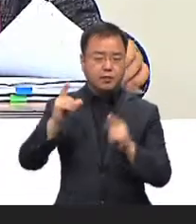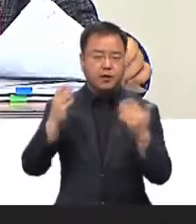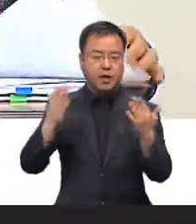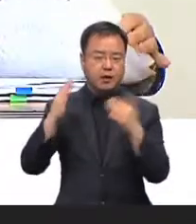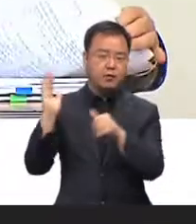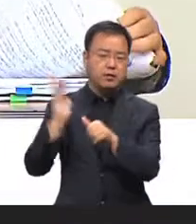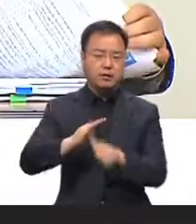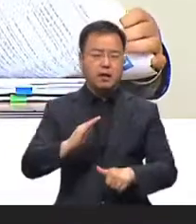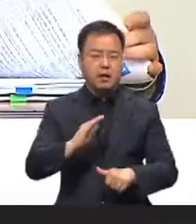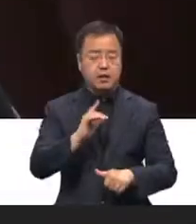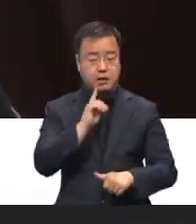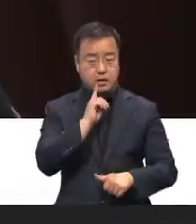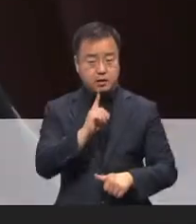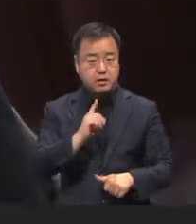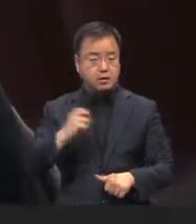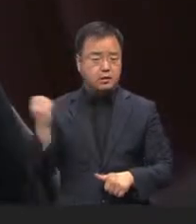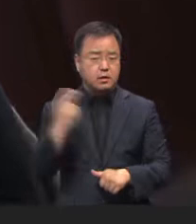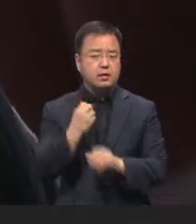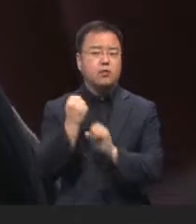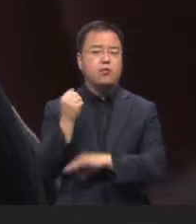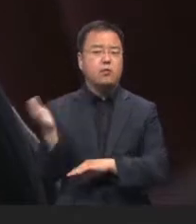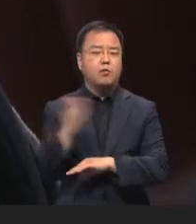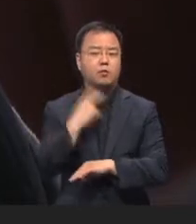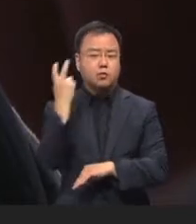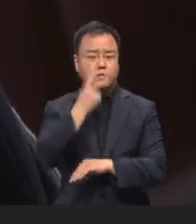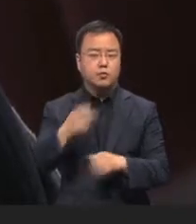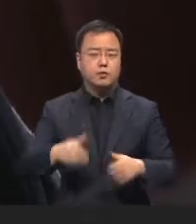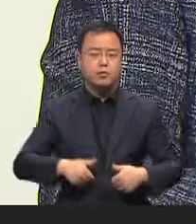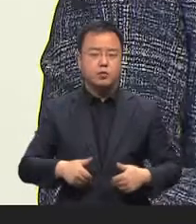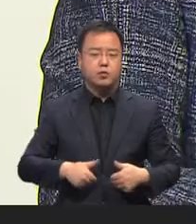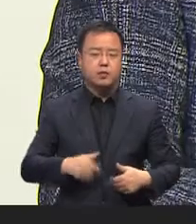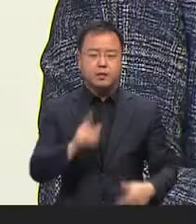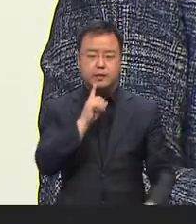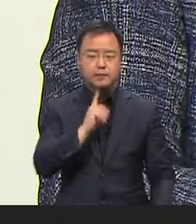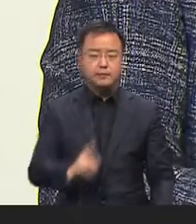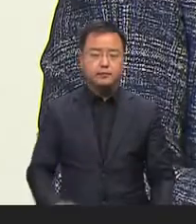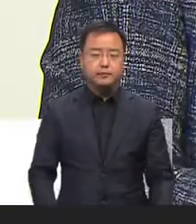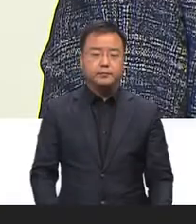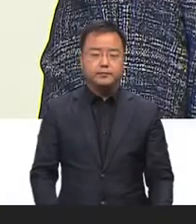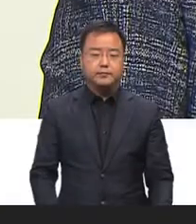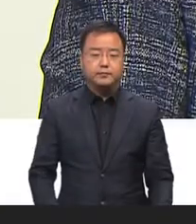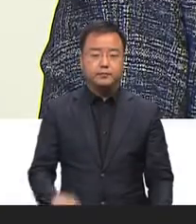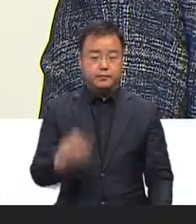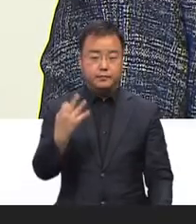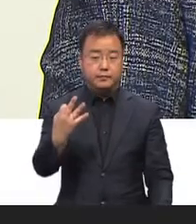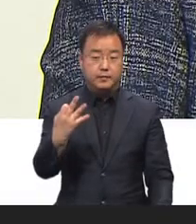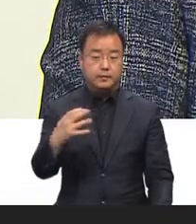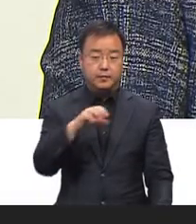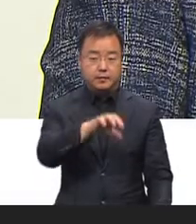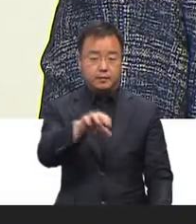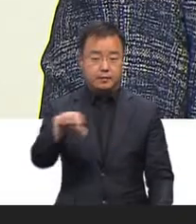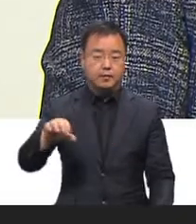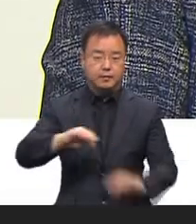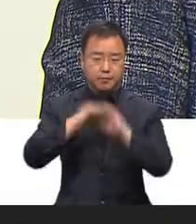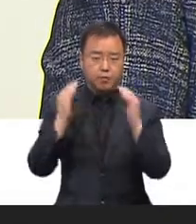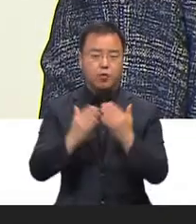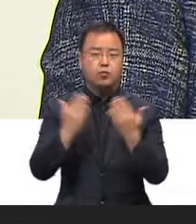없다며 원점에서 재검토해야 한다고 촉구했습니다. 14개 모든 학교가 탈락 점수가